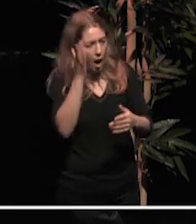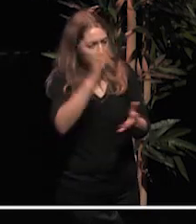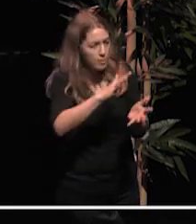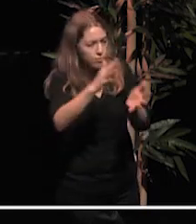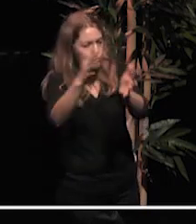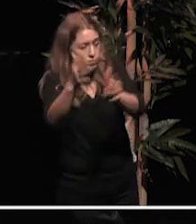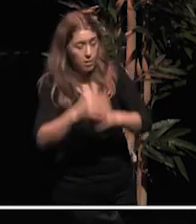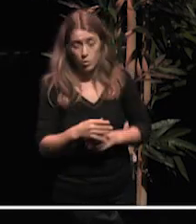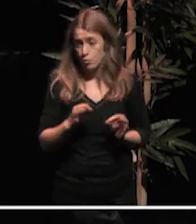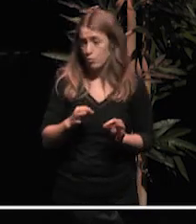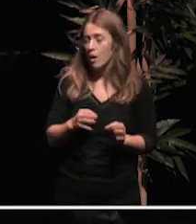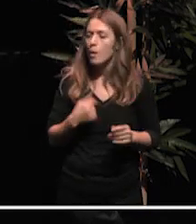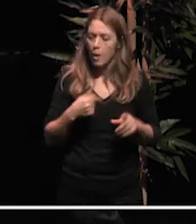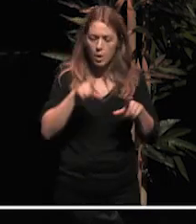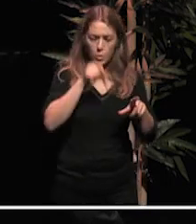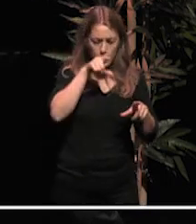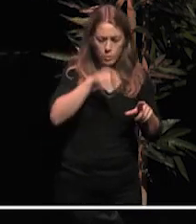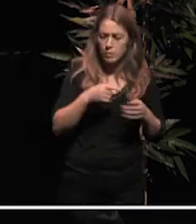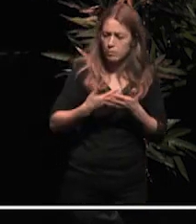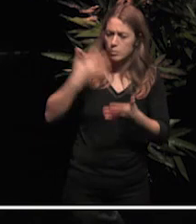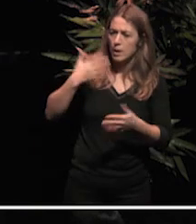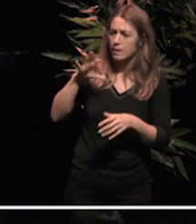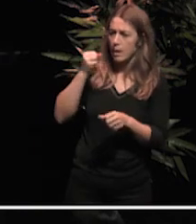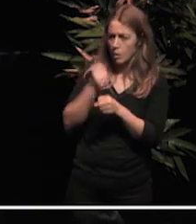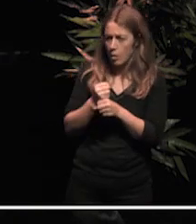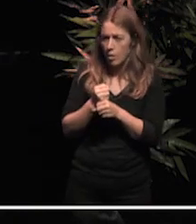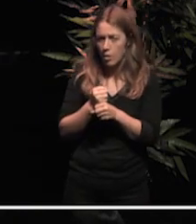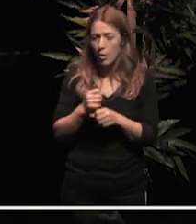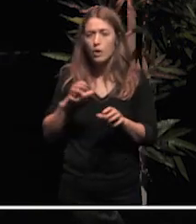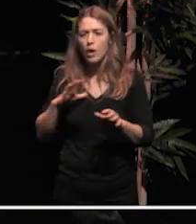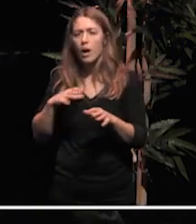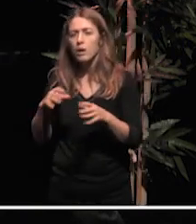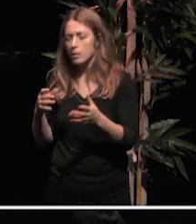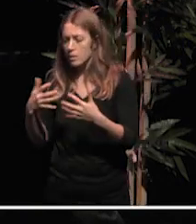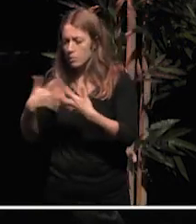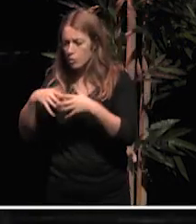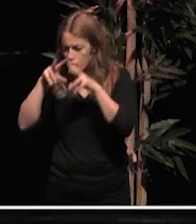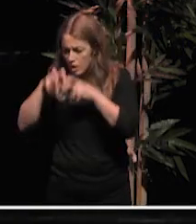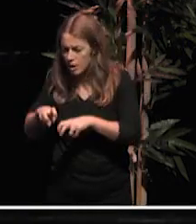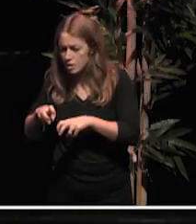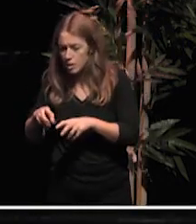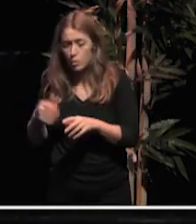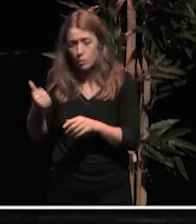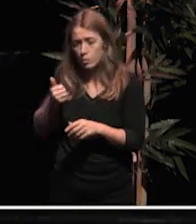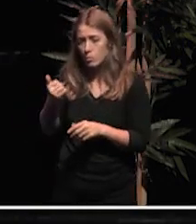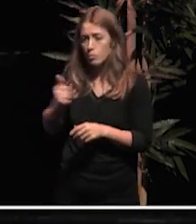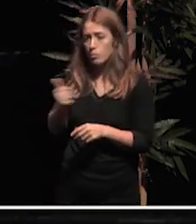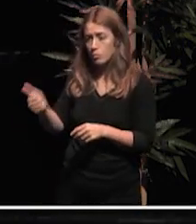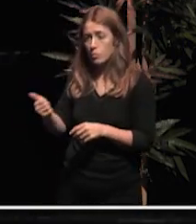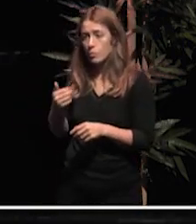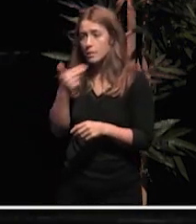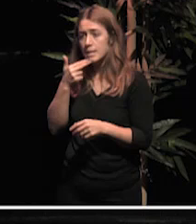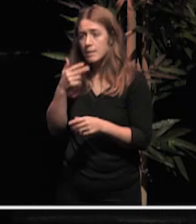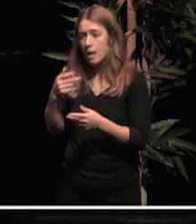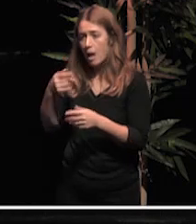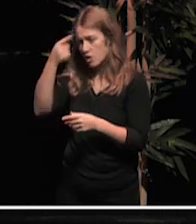très important parce que tous mes tweets depuis 5 ans, grâce à un moteur de recherche qui utilise d'ailleurs l'intelligence artificielle, je peux retrouver le détail de tweets que